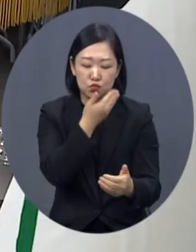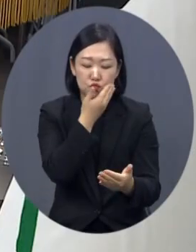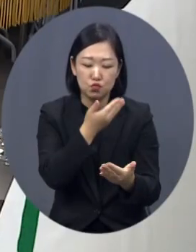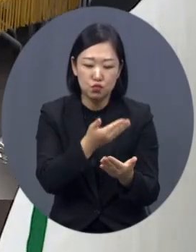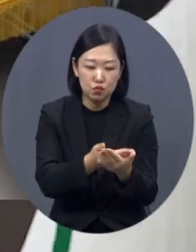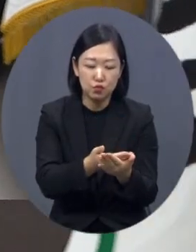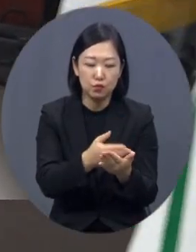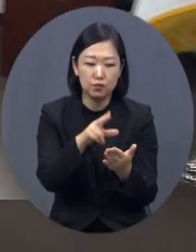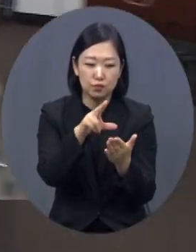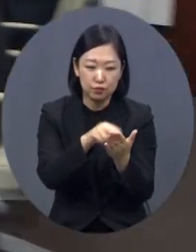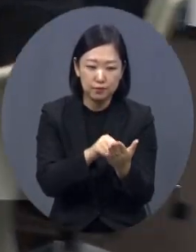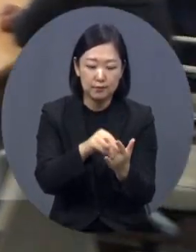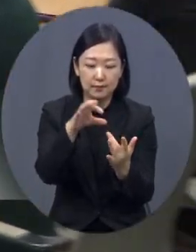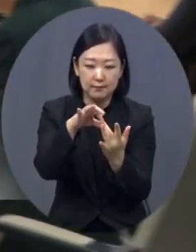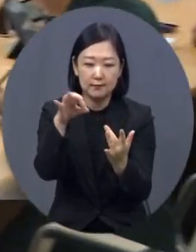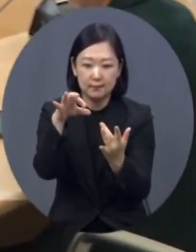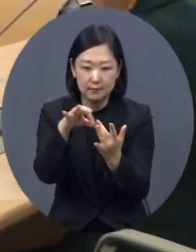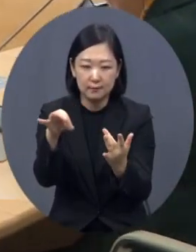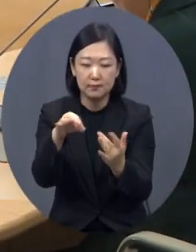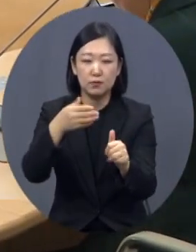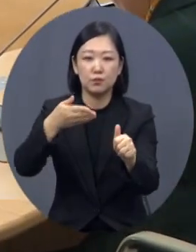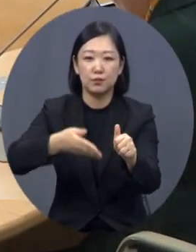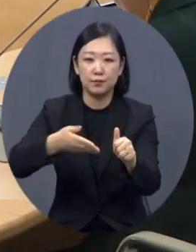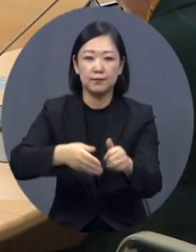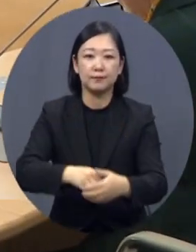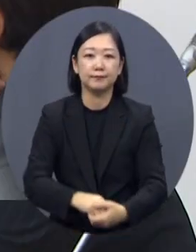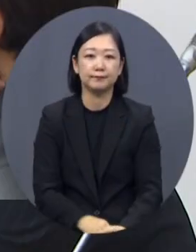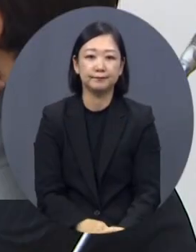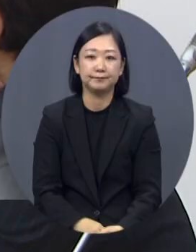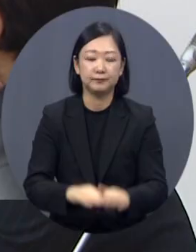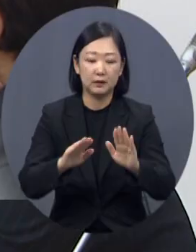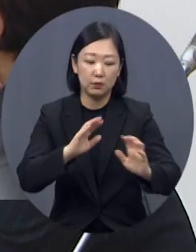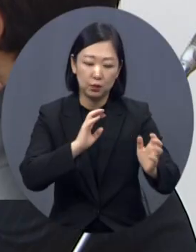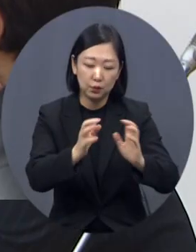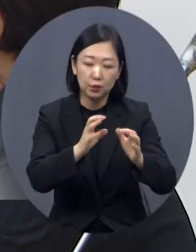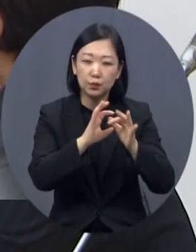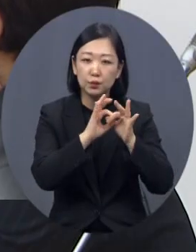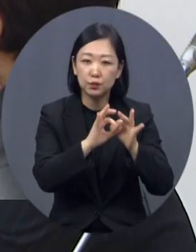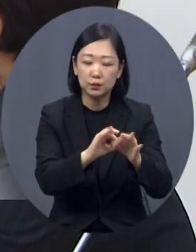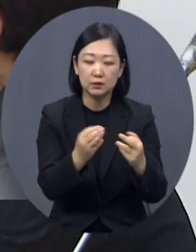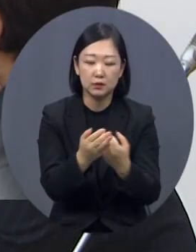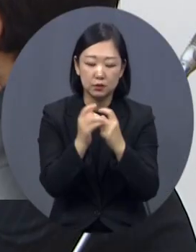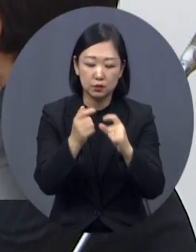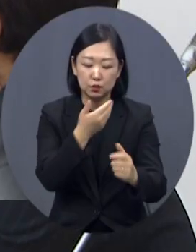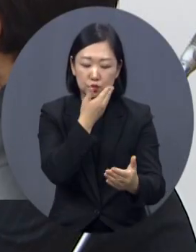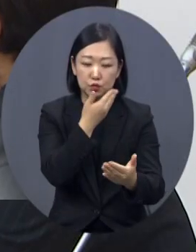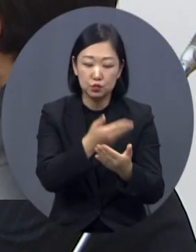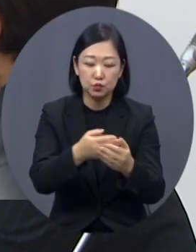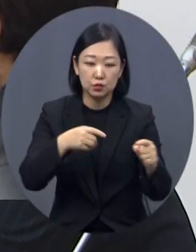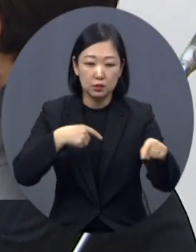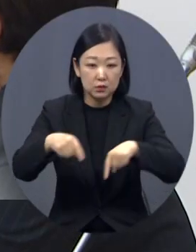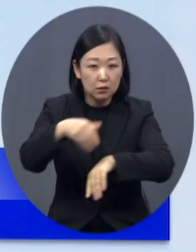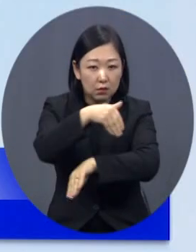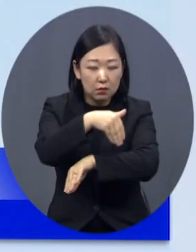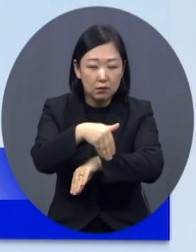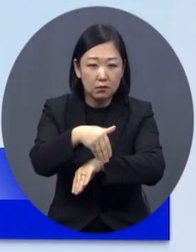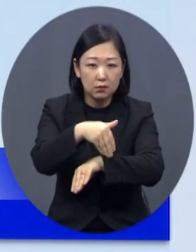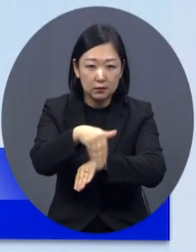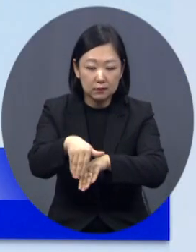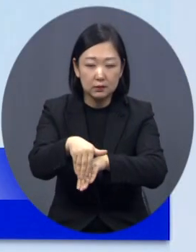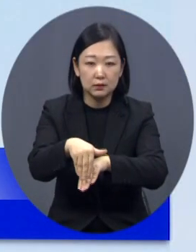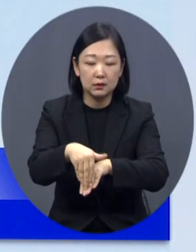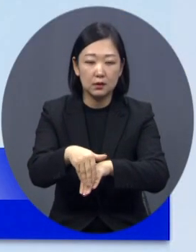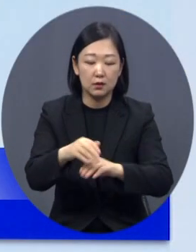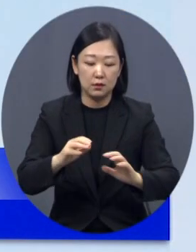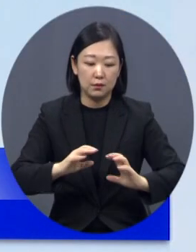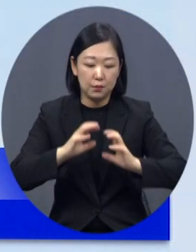중심으로 체크해달라고 지시했습니다. 제주도는 이번 민생토론회를 통해 제주의 핵심 정책이 세계의 표준으로